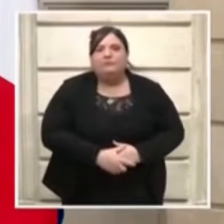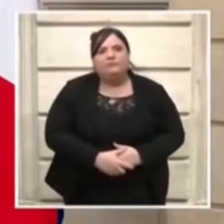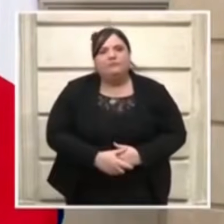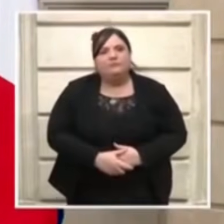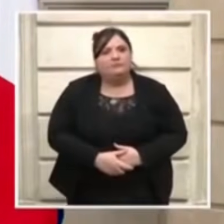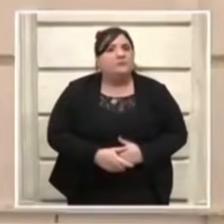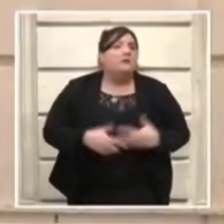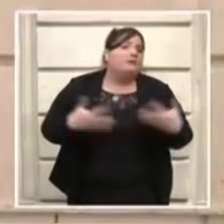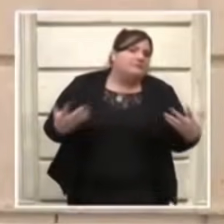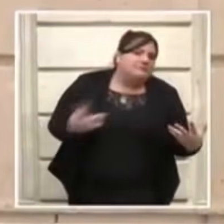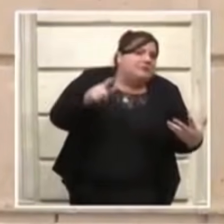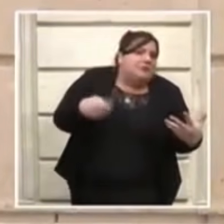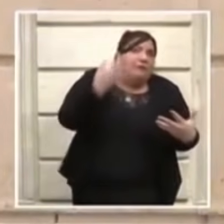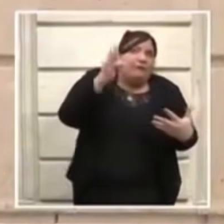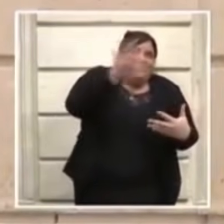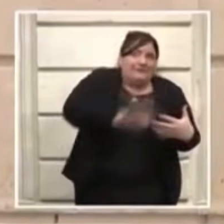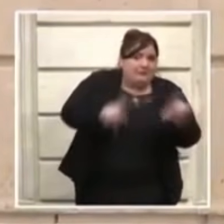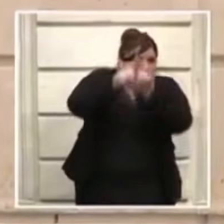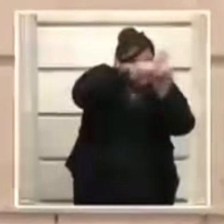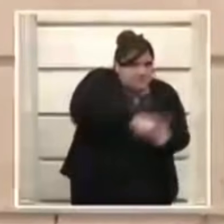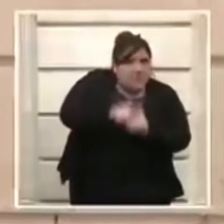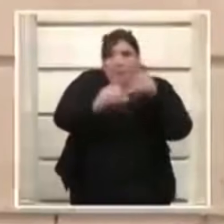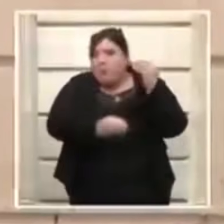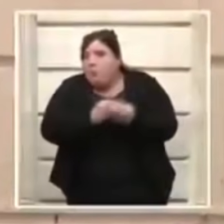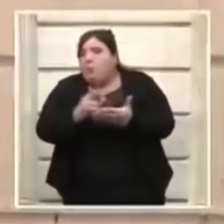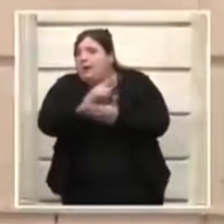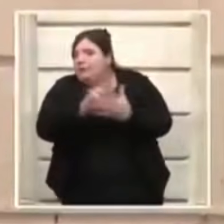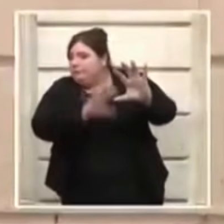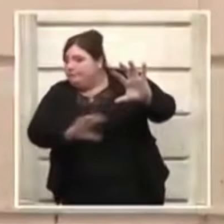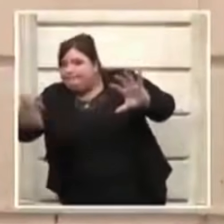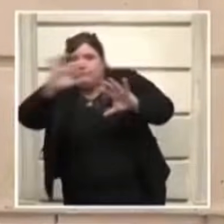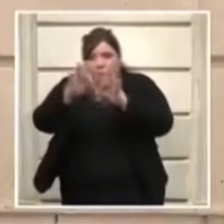l'épidémie, soit à l'échelle du pays, soit à celle d'un territoire particulier.